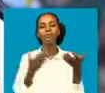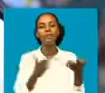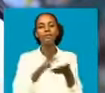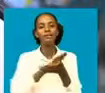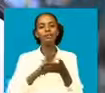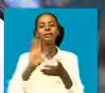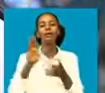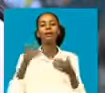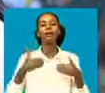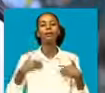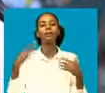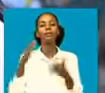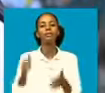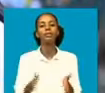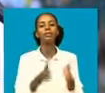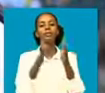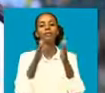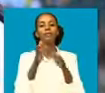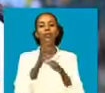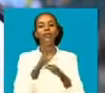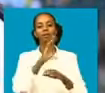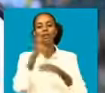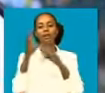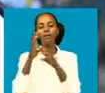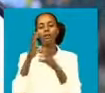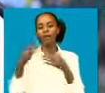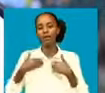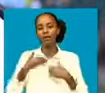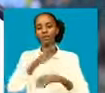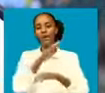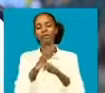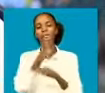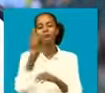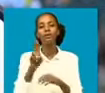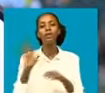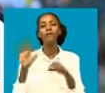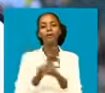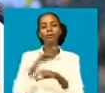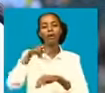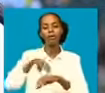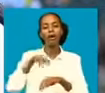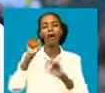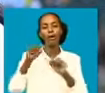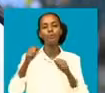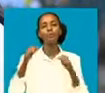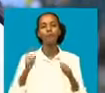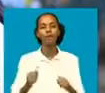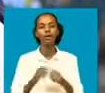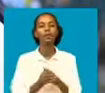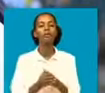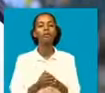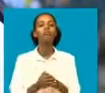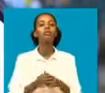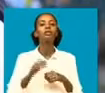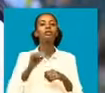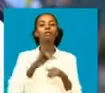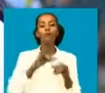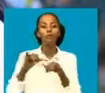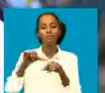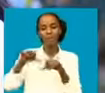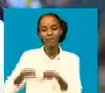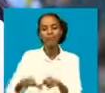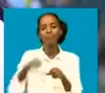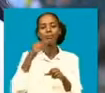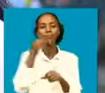ንጽህና ባለበት መንገድ ያለንን አቅም በመጠቀም ፋብሪካ ማቋቋም አዎን እንችላለን፣ እንዲያውም ዘግይተናል የሚለውን ነው